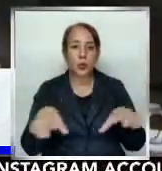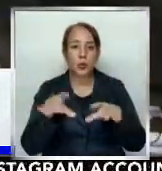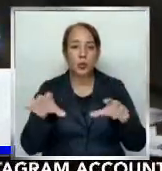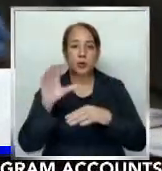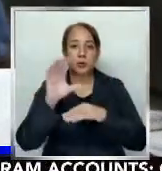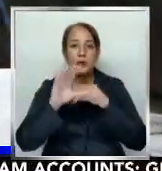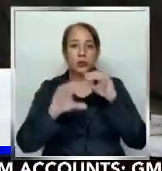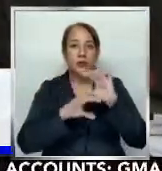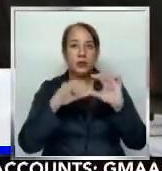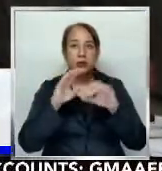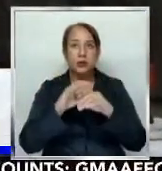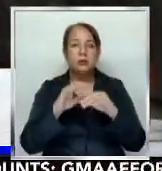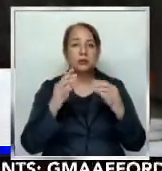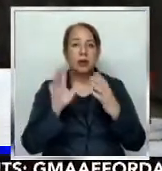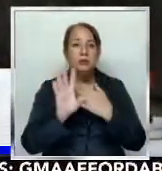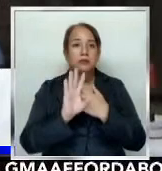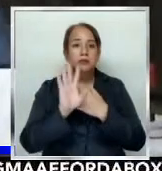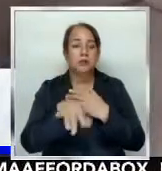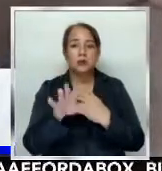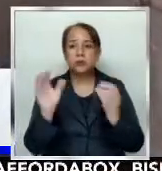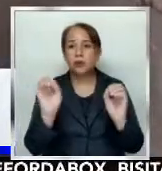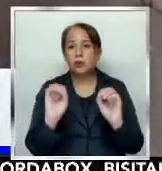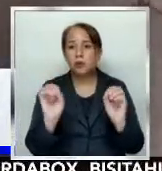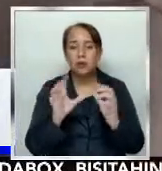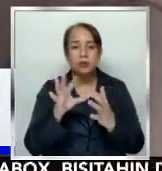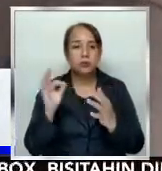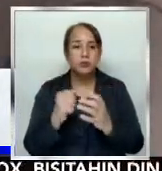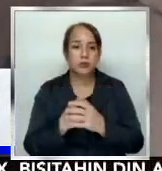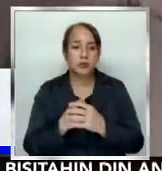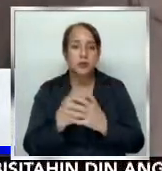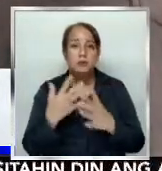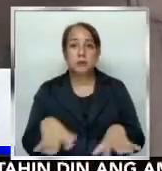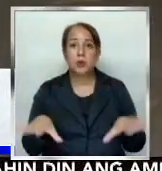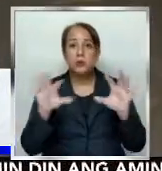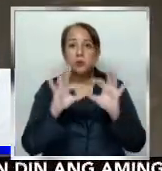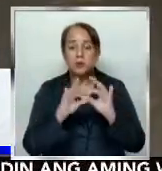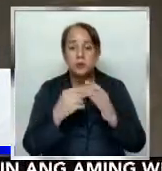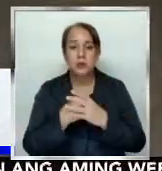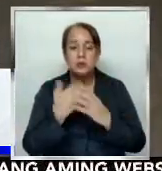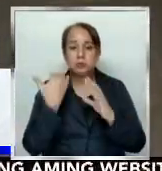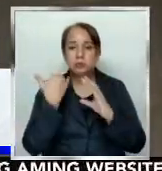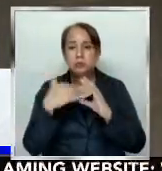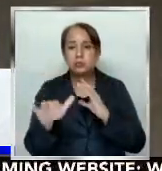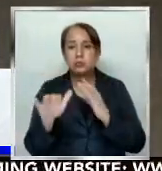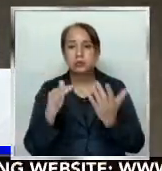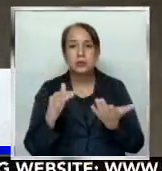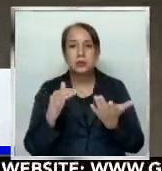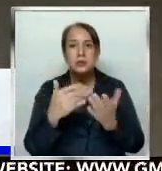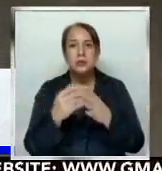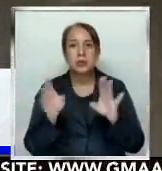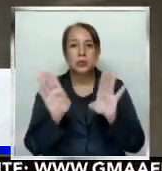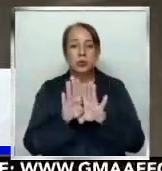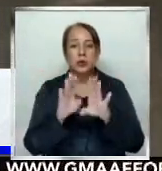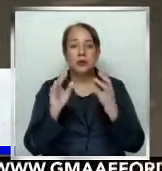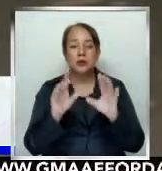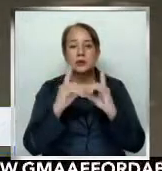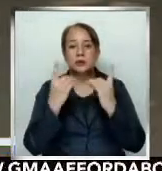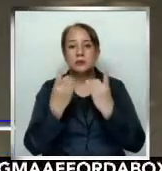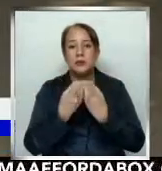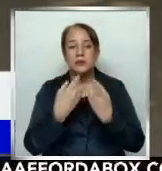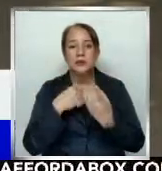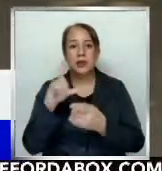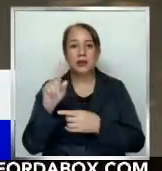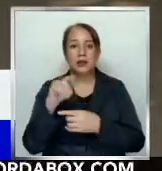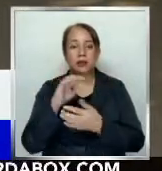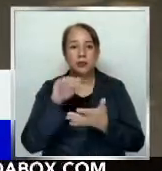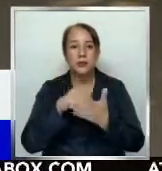Babalik lang muna doon kasi wala, no choice tayo eh. Importante, magpapadala eh. Sarado ngayong araw ang tanggapan ng LTO Central Office dito sa